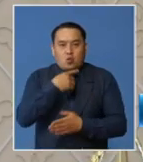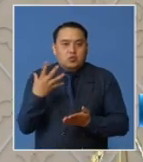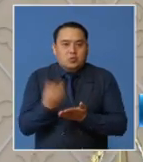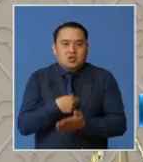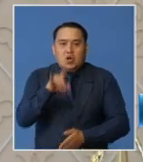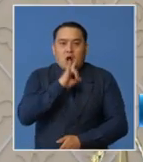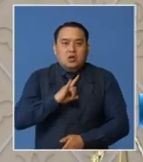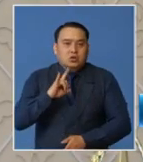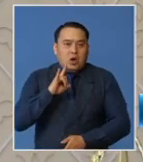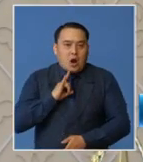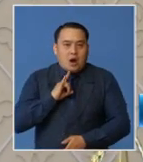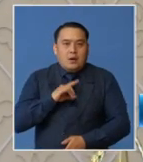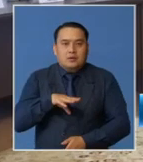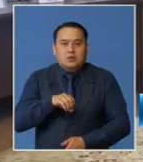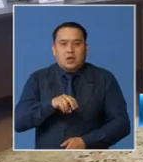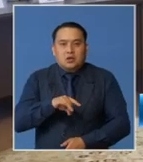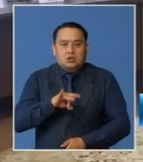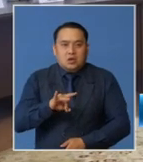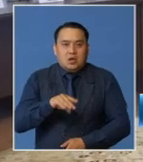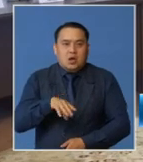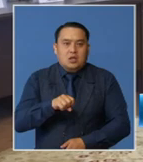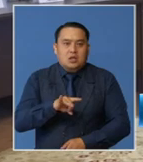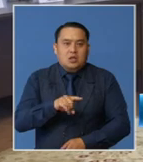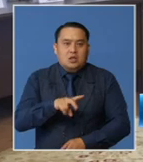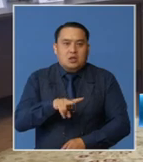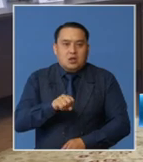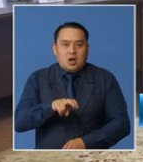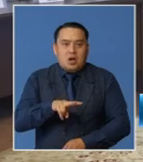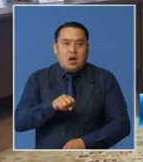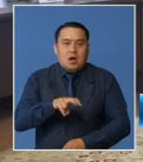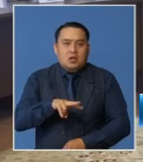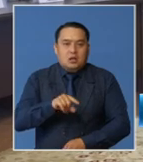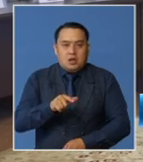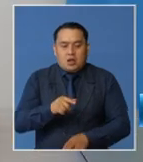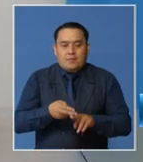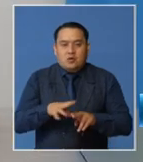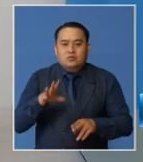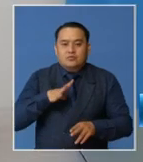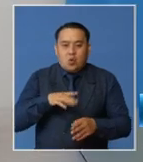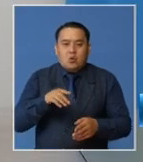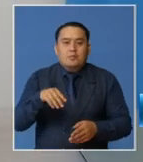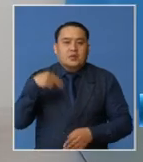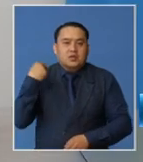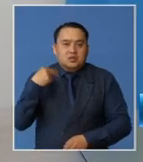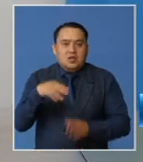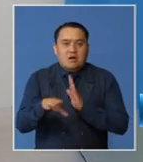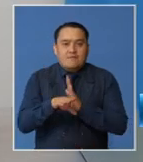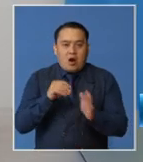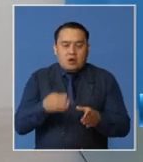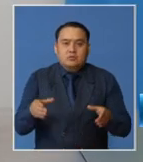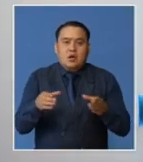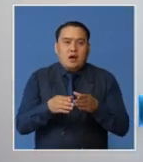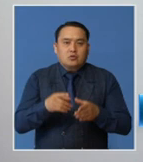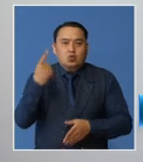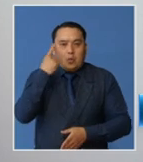успешных женщин-политиков, как Маргарет Тэтчер, Индира Ганди и Ангелу Меркель. Что касается в целом президентских выборов, то члены